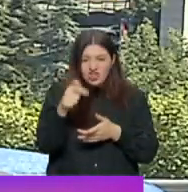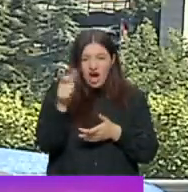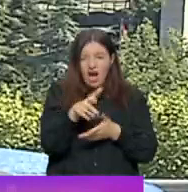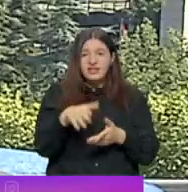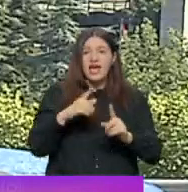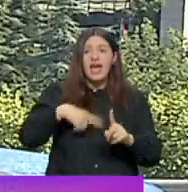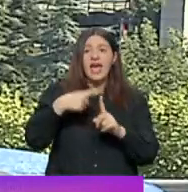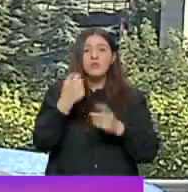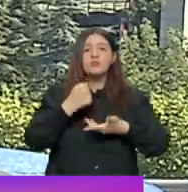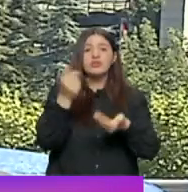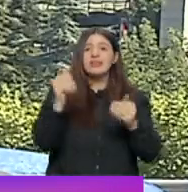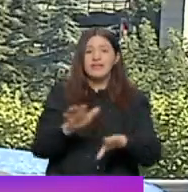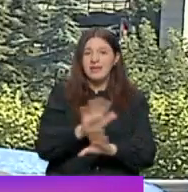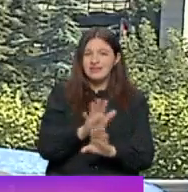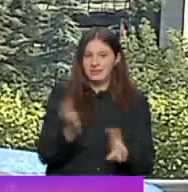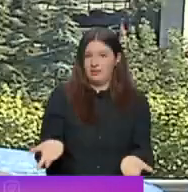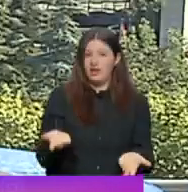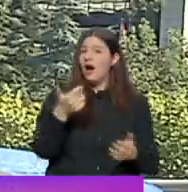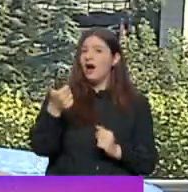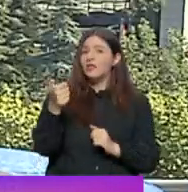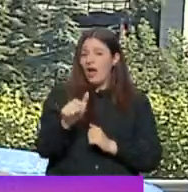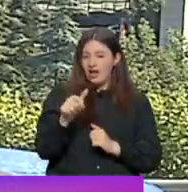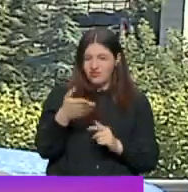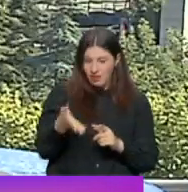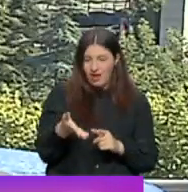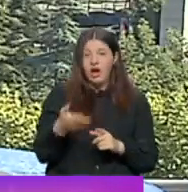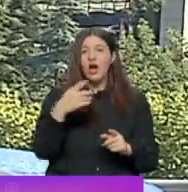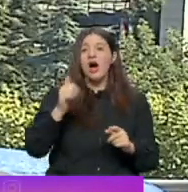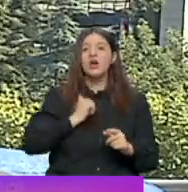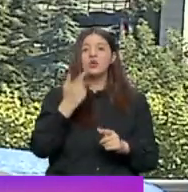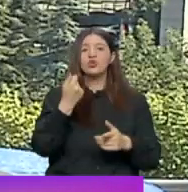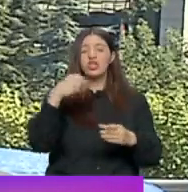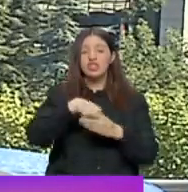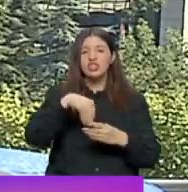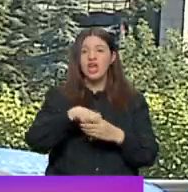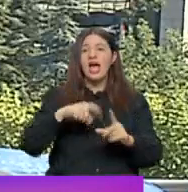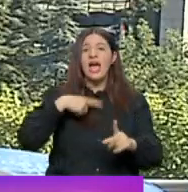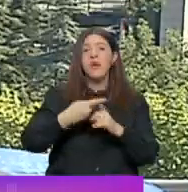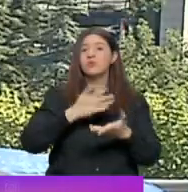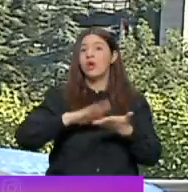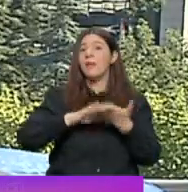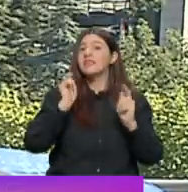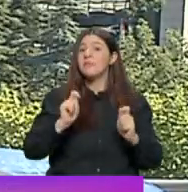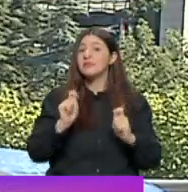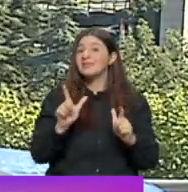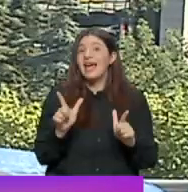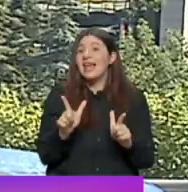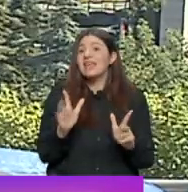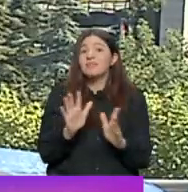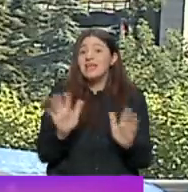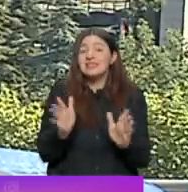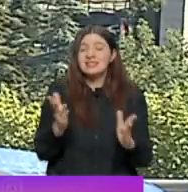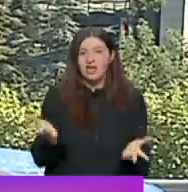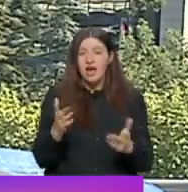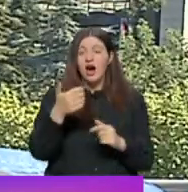6. ayda ek bir bütçe gelmezdi. 6. ayda asgari ücretler için ek bir düzenleme yapılması gereksinimi